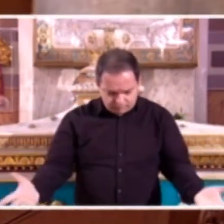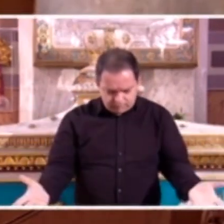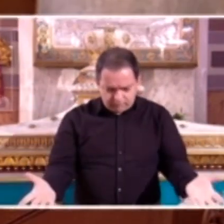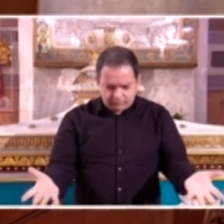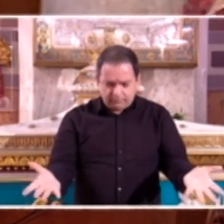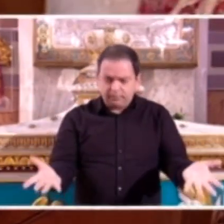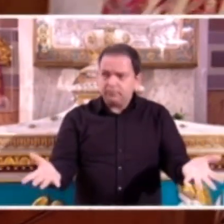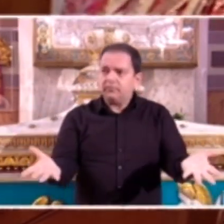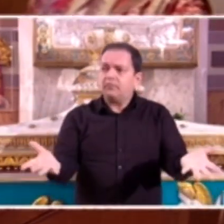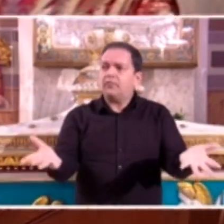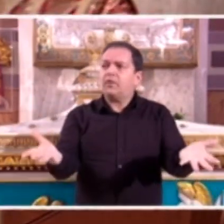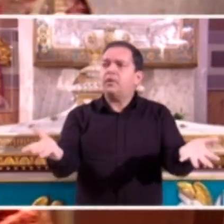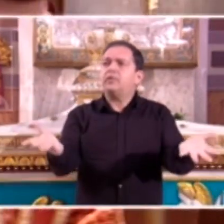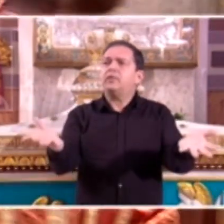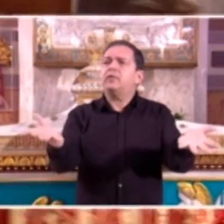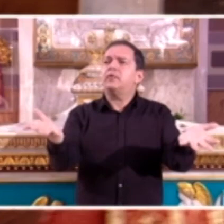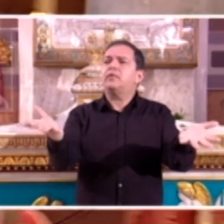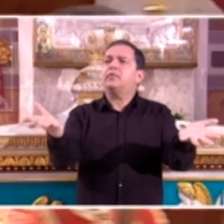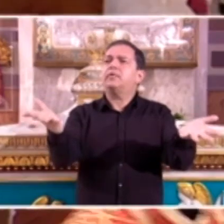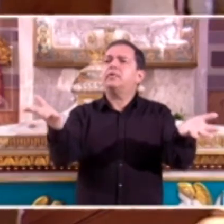τεθρεώτας εκ των